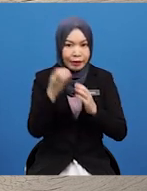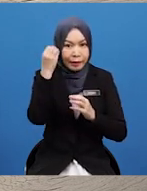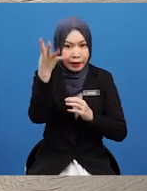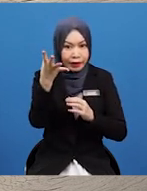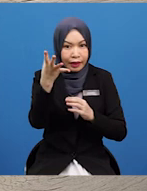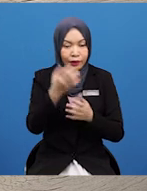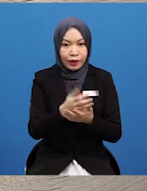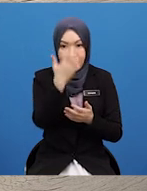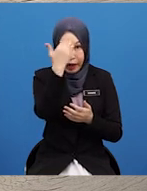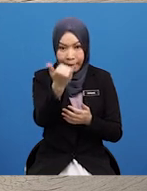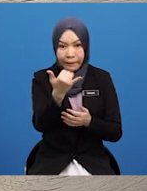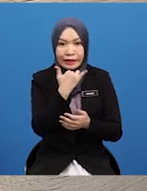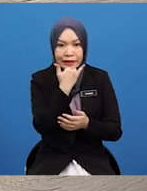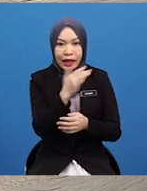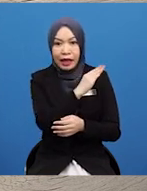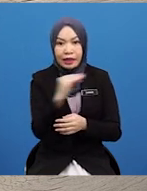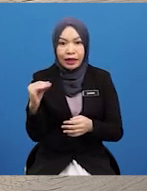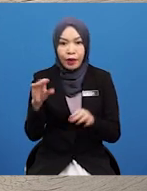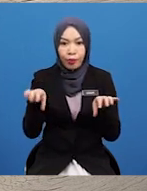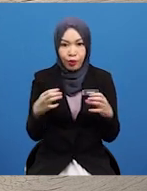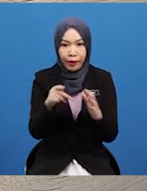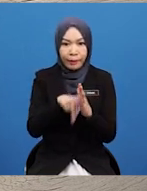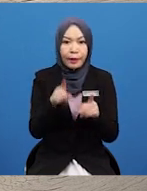kesalahan dan kemudian membuat pembetulan.